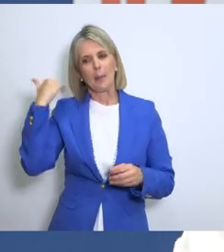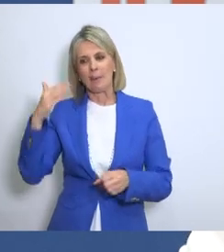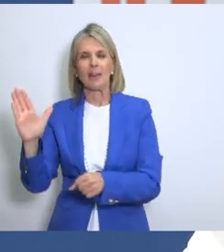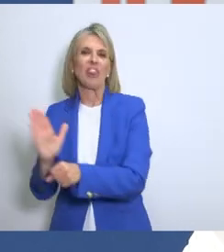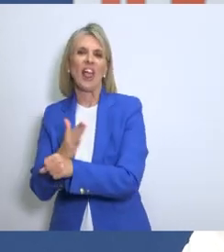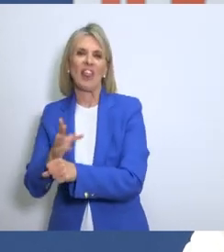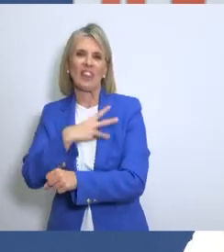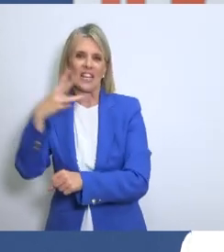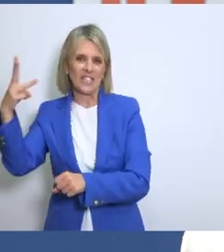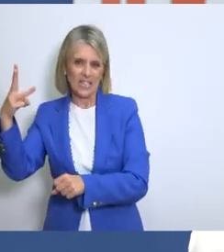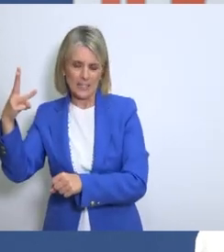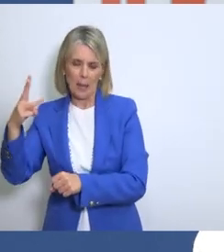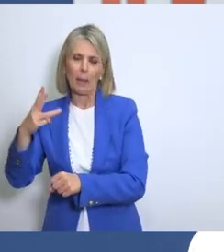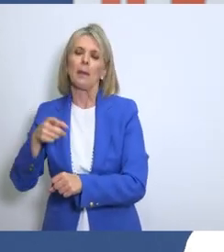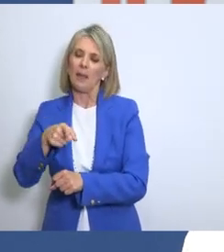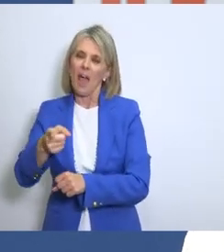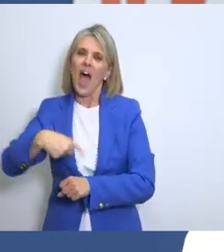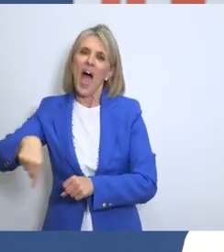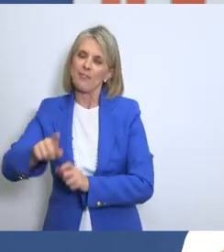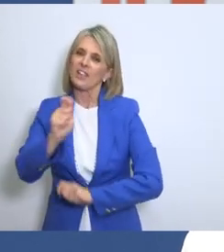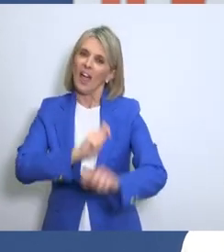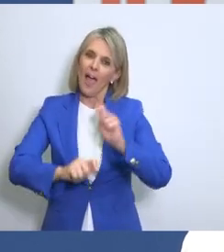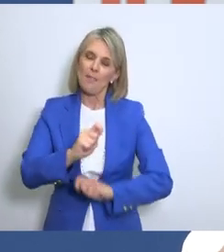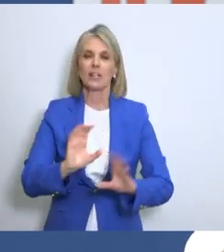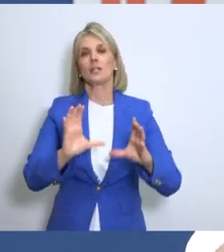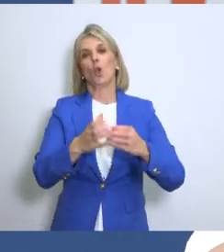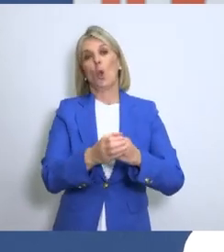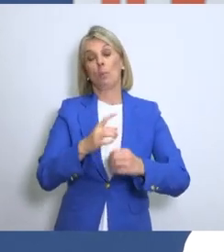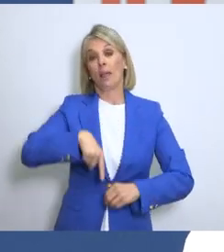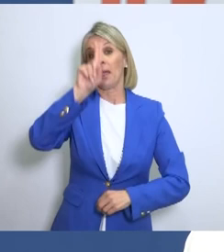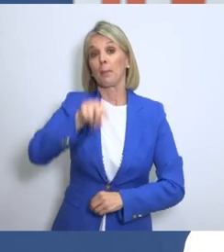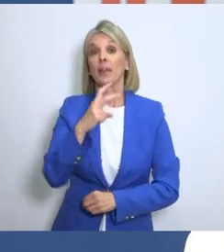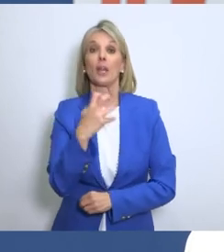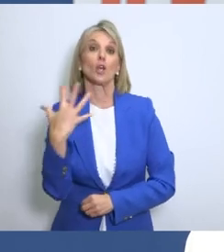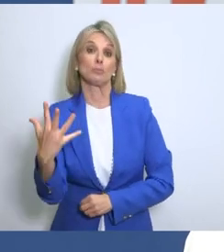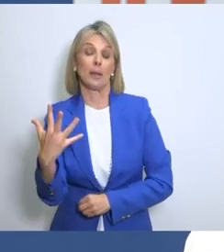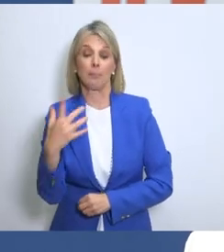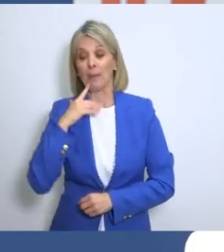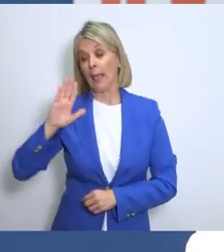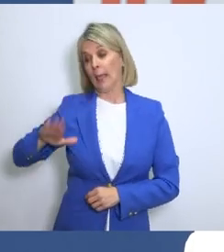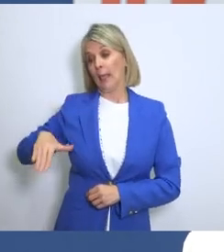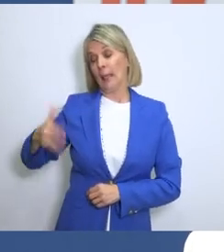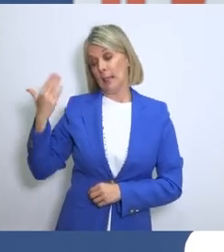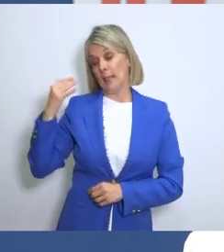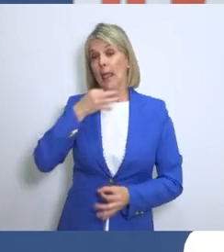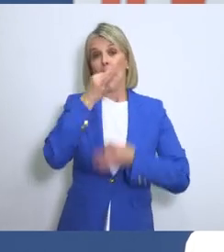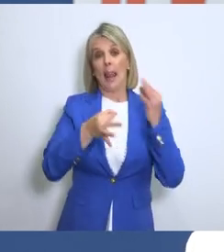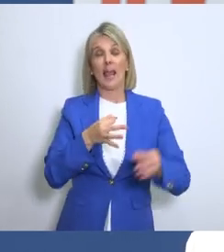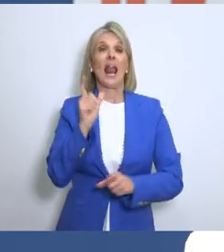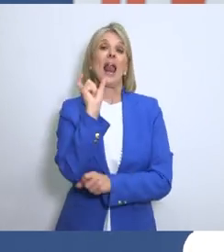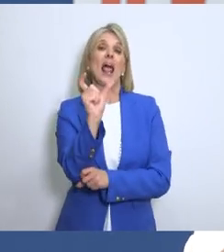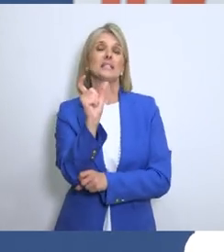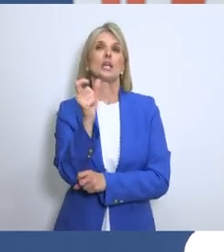ΣΥΡΙΖΑ. Τελευταία εμφανίζεται εδώ και εκεί, χρησιμοποιεί τη λέξη σοσιαλισμός για να ψαρέψει σε θολά